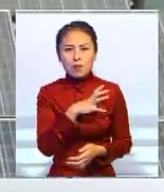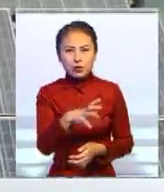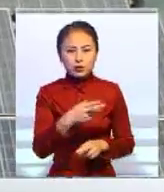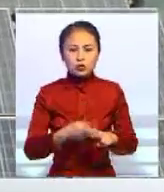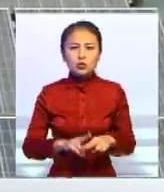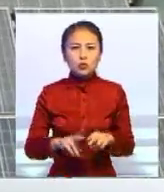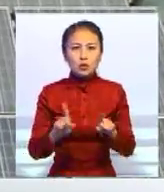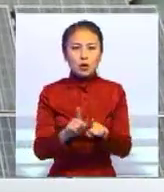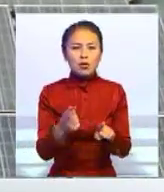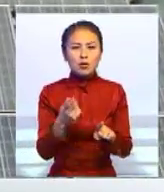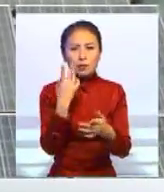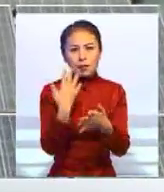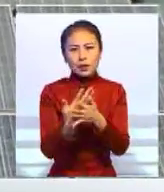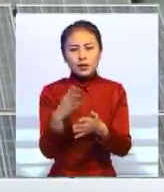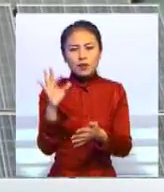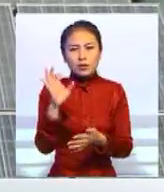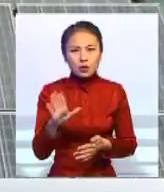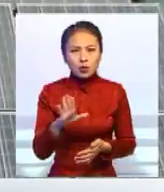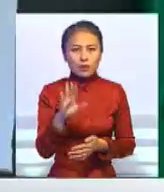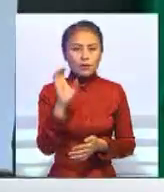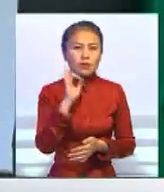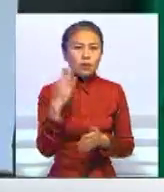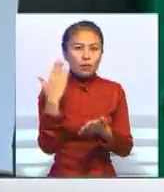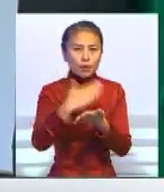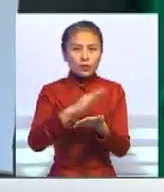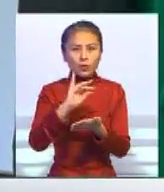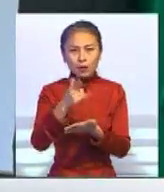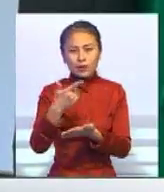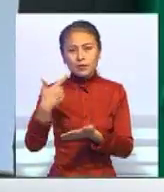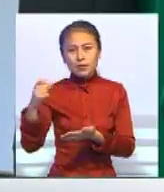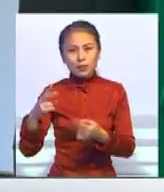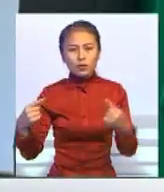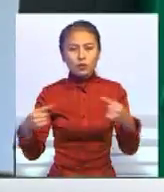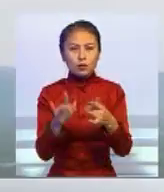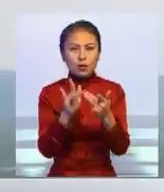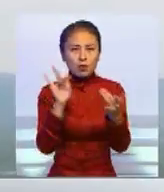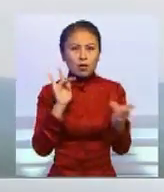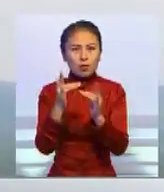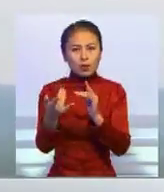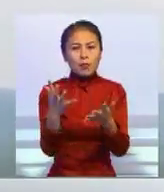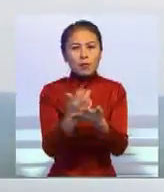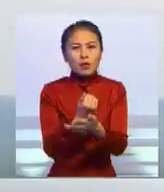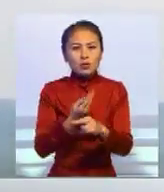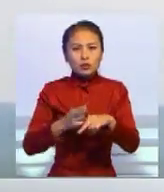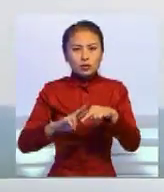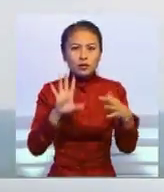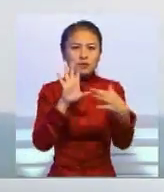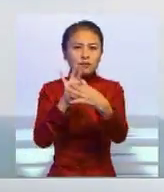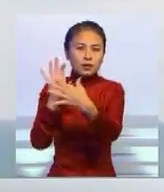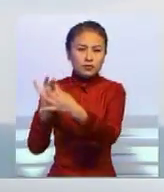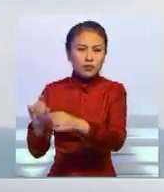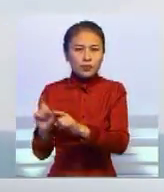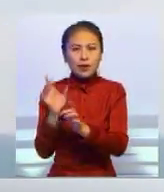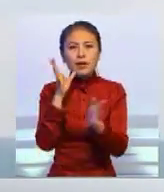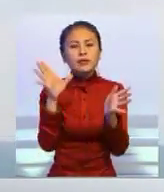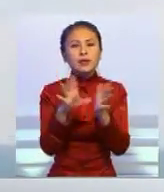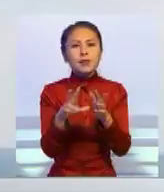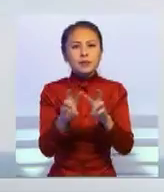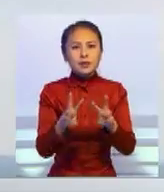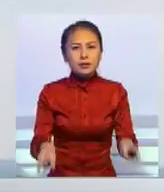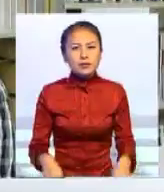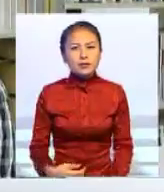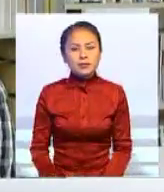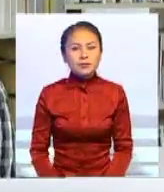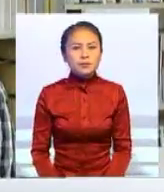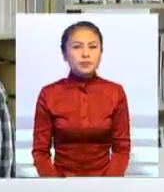маңыздылығын көрсету. Біз шығыс пен батыстың, солтүстік пен оңтүстіктің арасында көпірміз, деген еді өз сөзінде энергетика министрі Илья